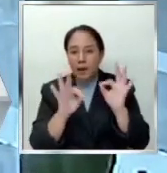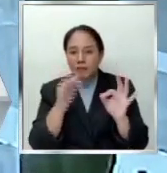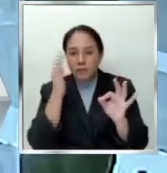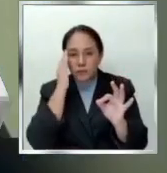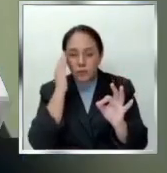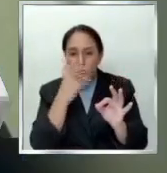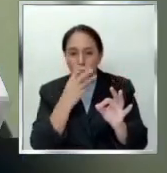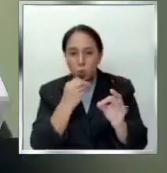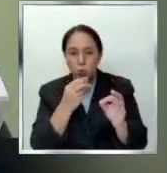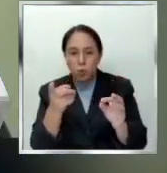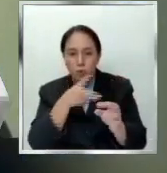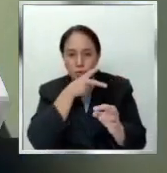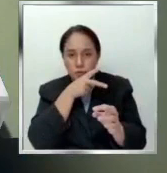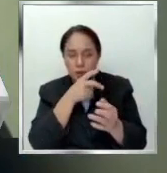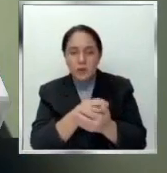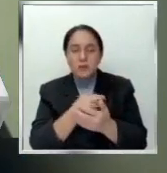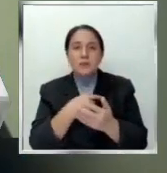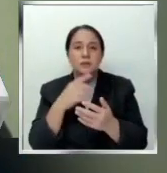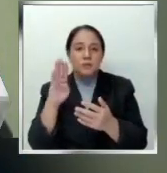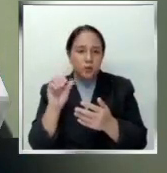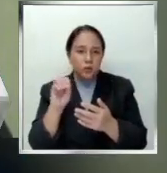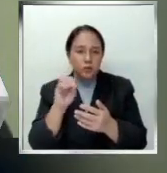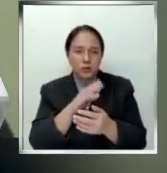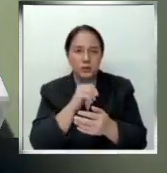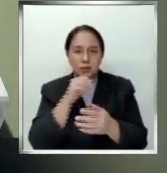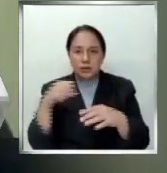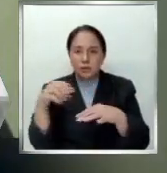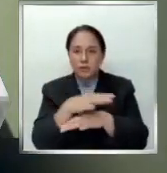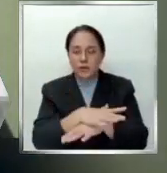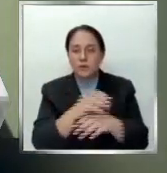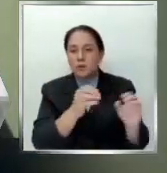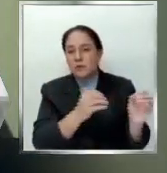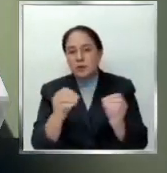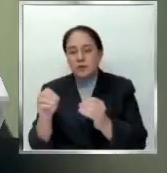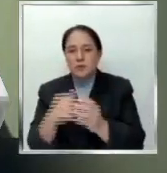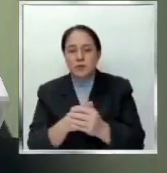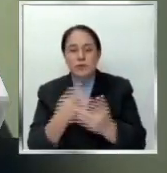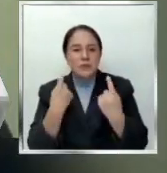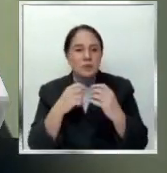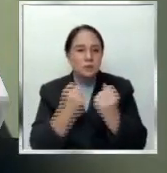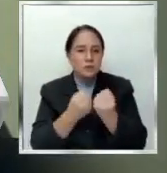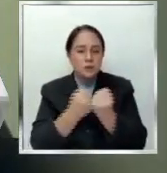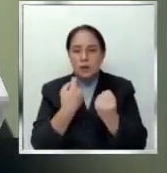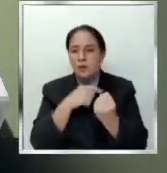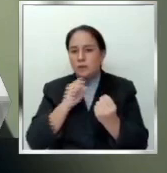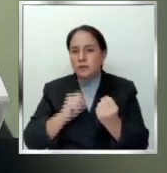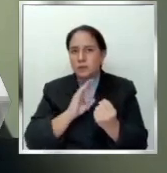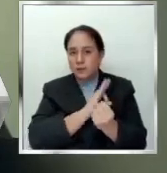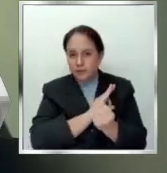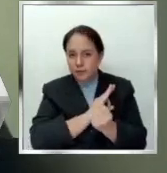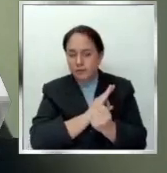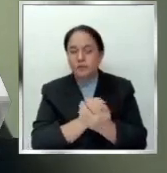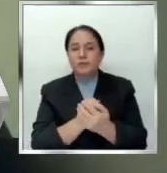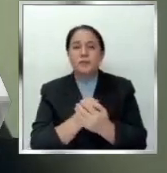mga salarin. Siniguro naman ng BOC na hindi maapektuhan ang kanilang operasyon. We're trying to support our people as much as possible, no?